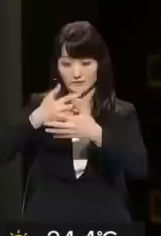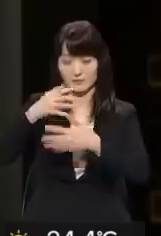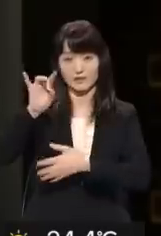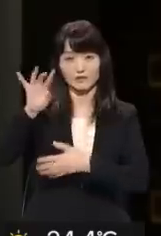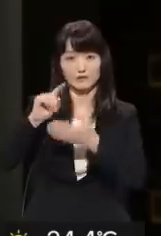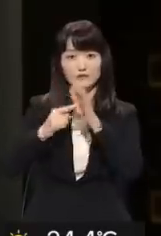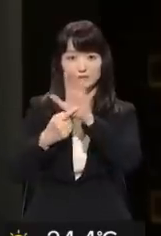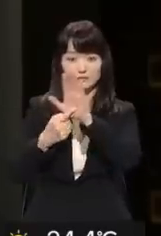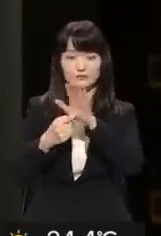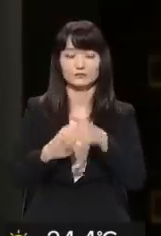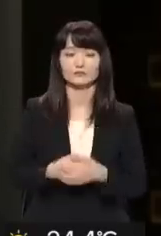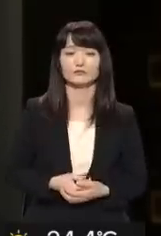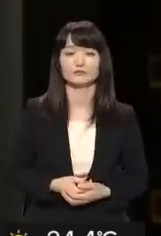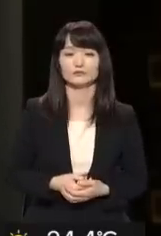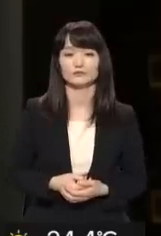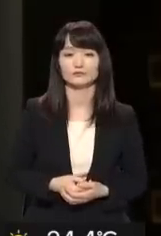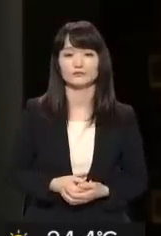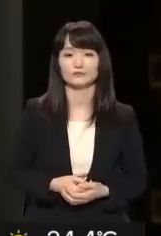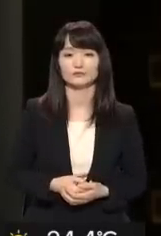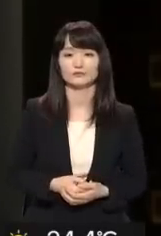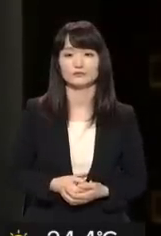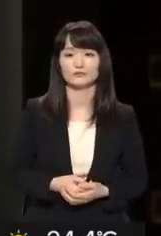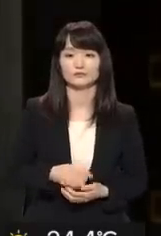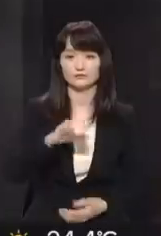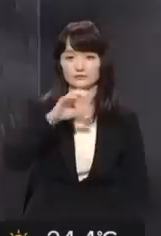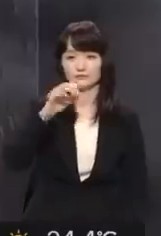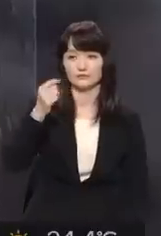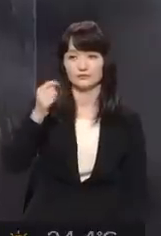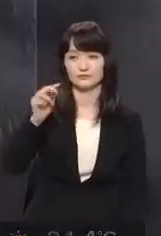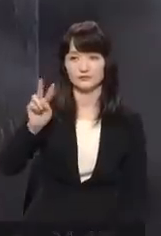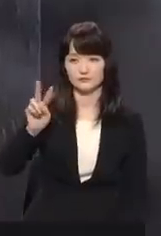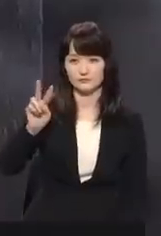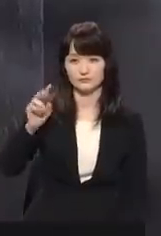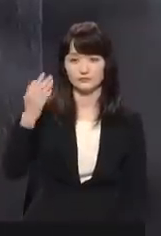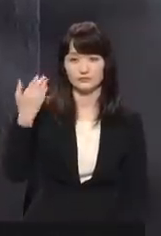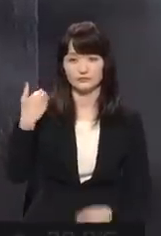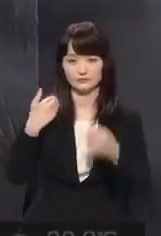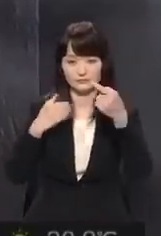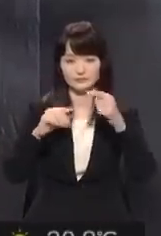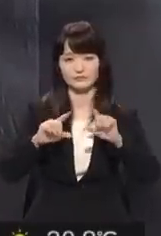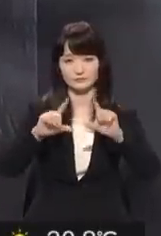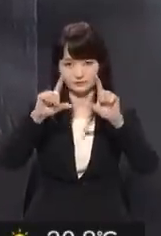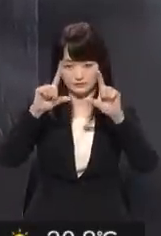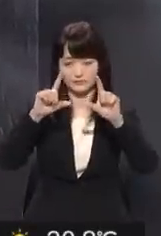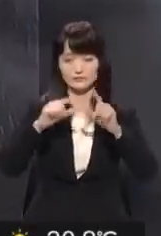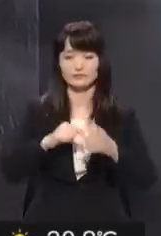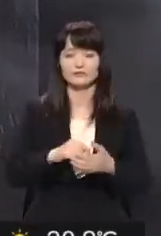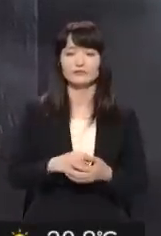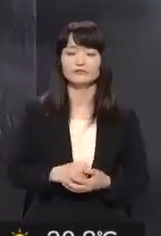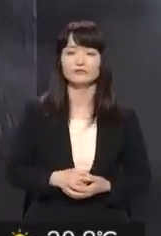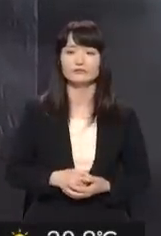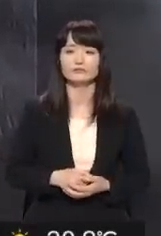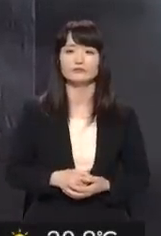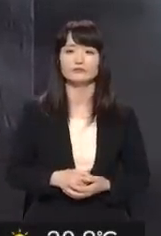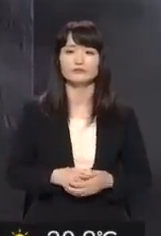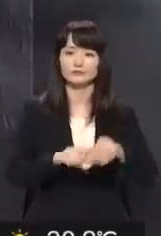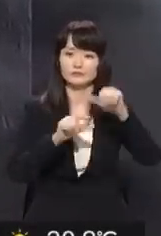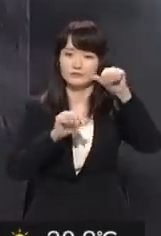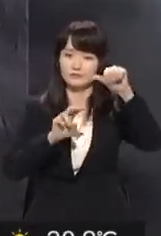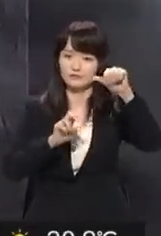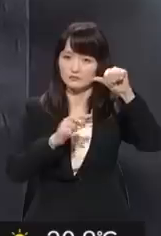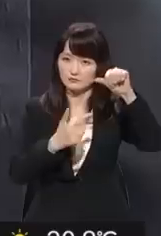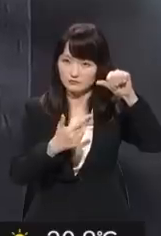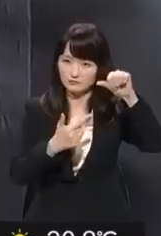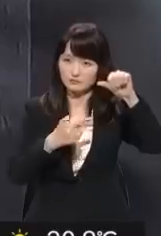됐는데 자, 박 변호사님. 네. 자, CCTV는 지난 1일 날 공개된 CCTV고요. 이거는 지난달